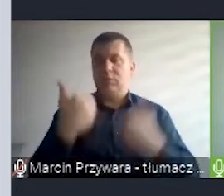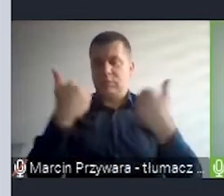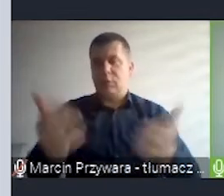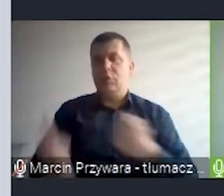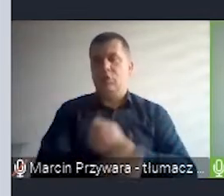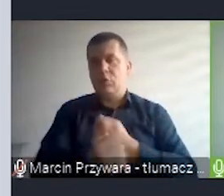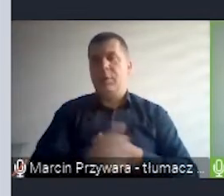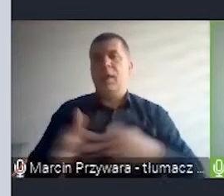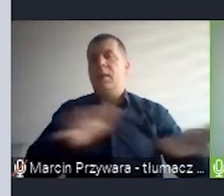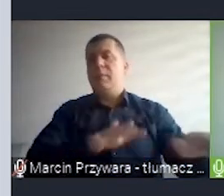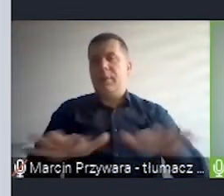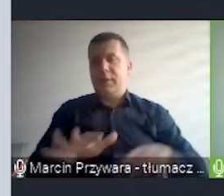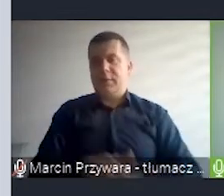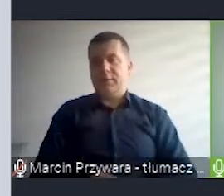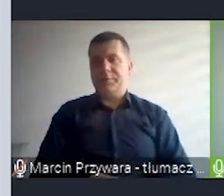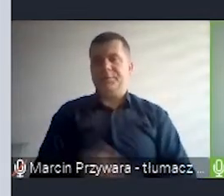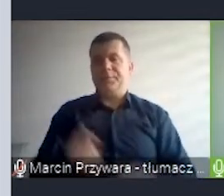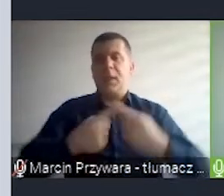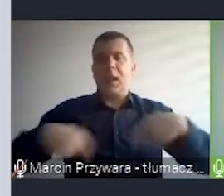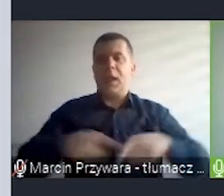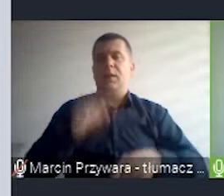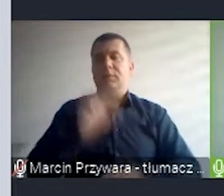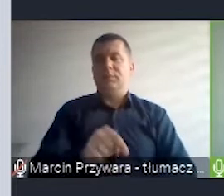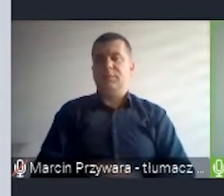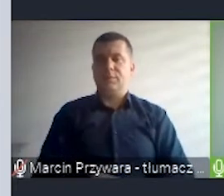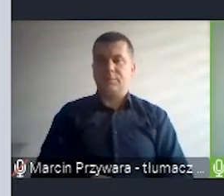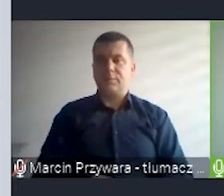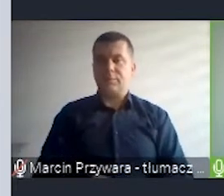udostępnić również miejsca realizacji,